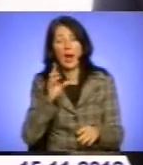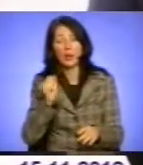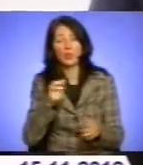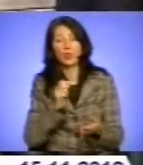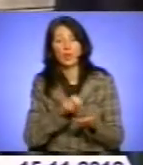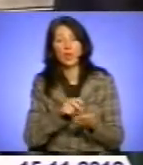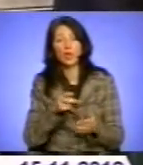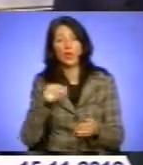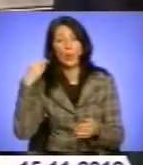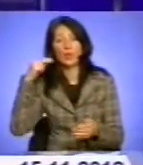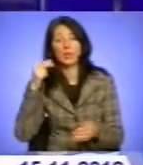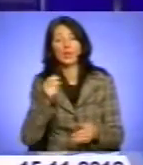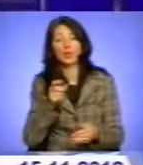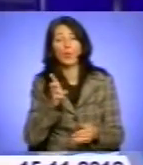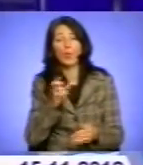булаву.